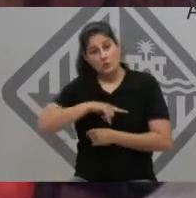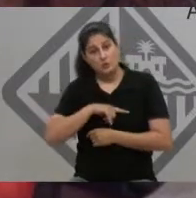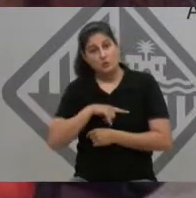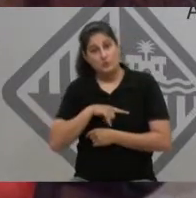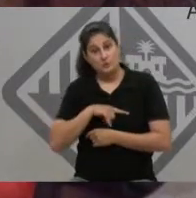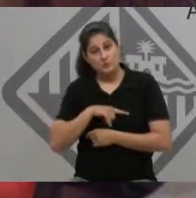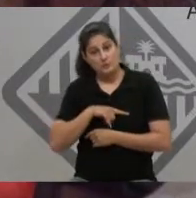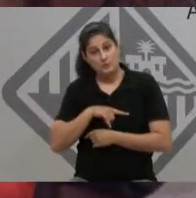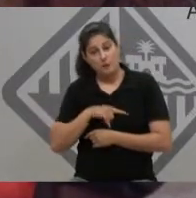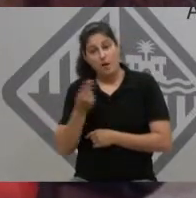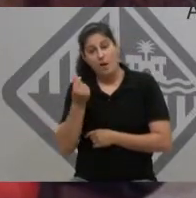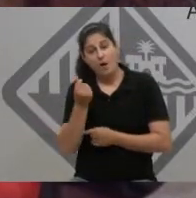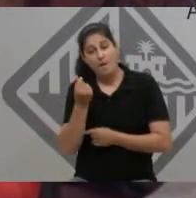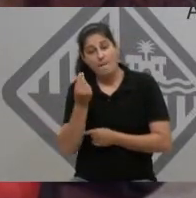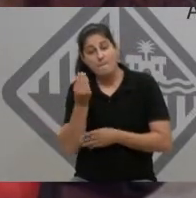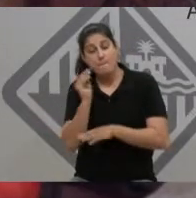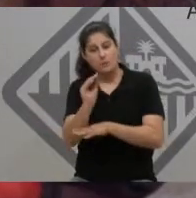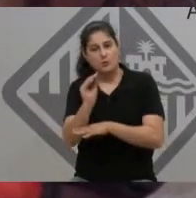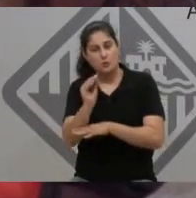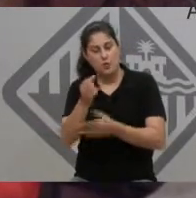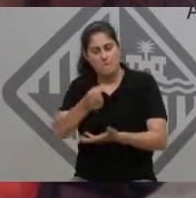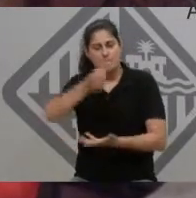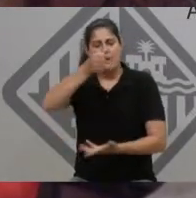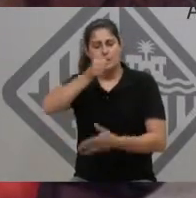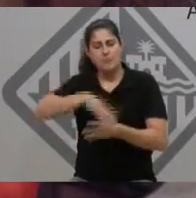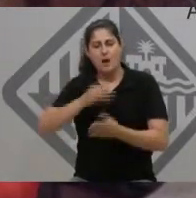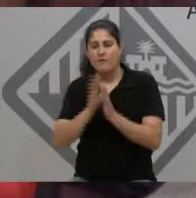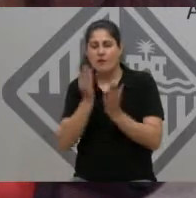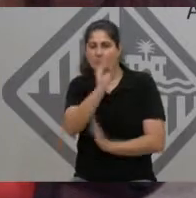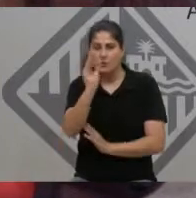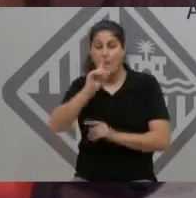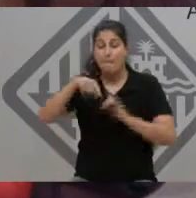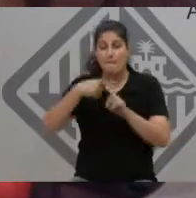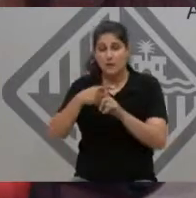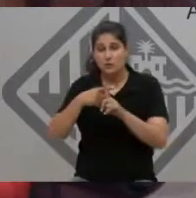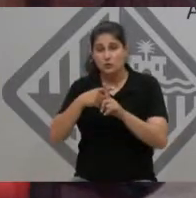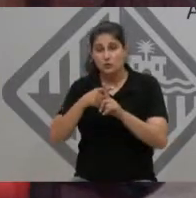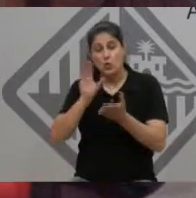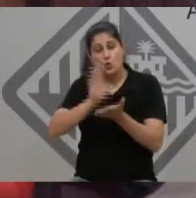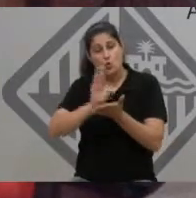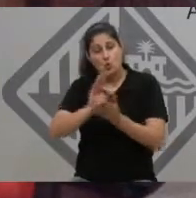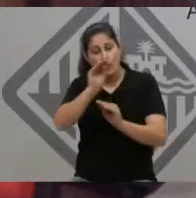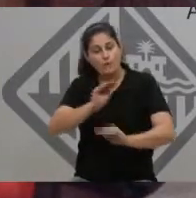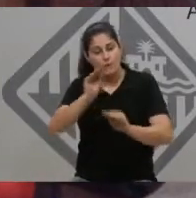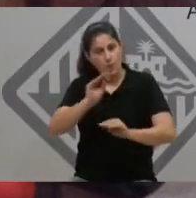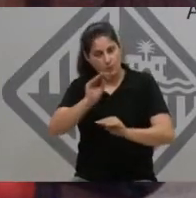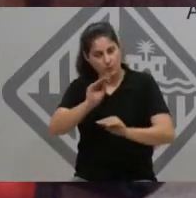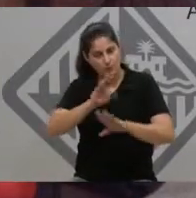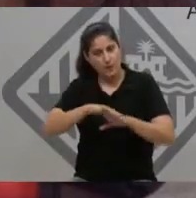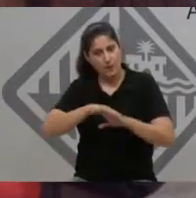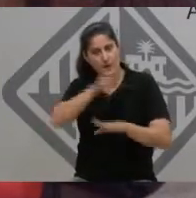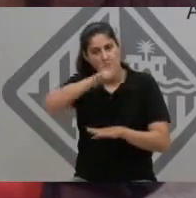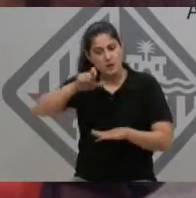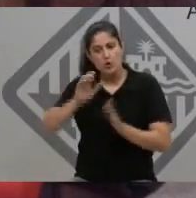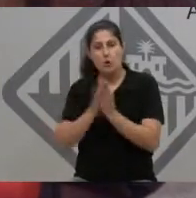dotació per adquirir fons, hem impartit cursos de formació en el personal de biblioteques i